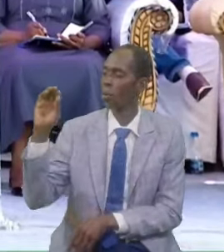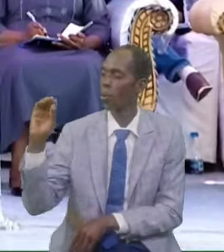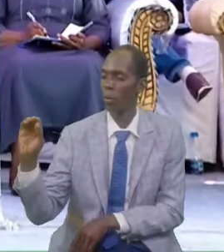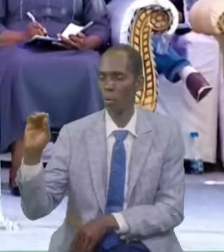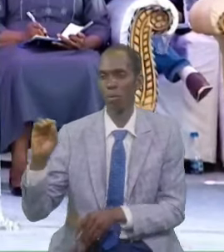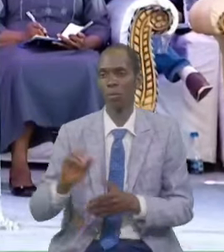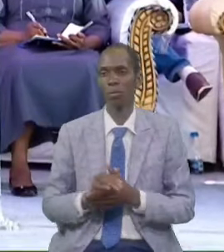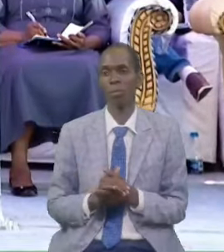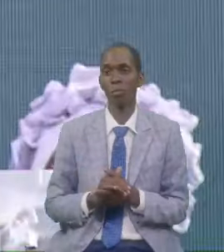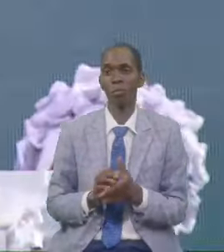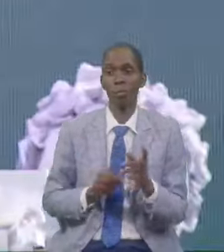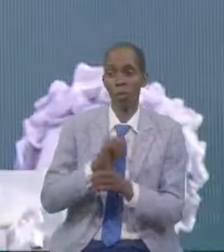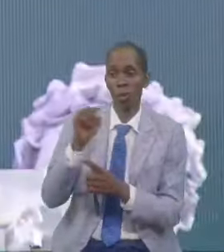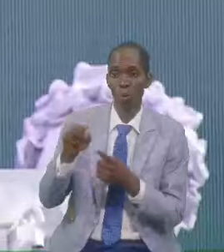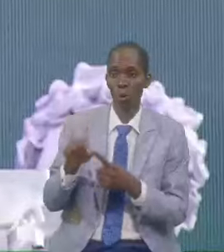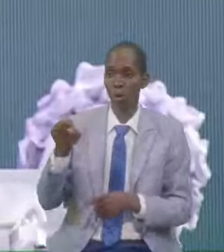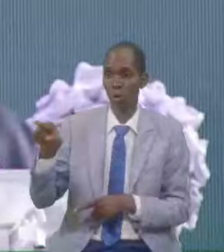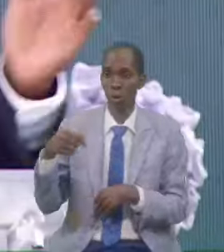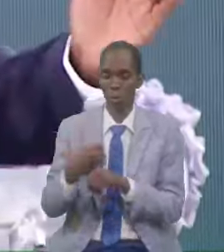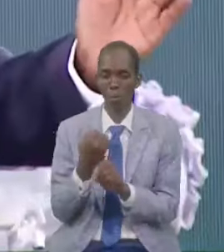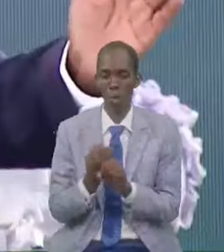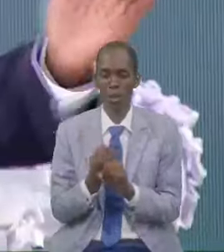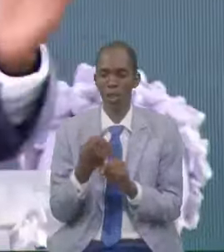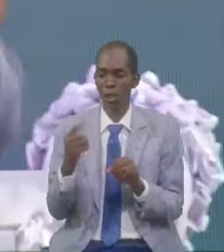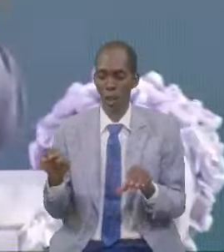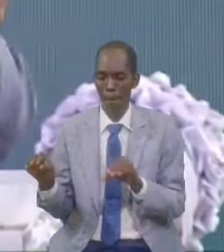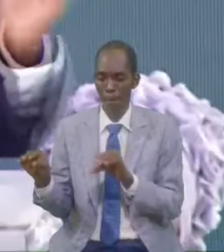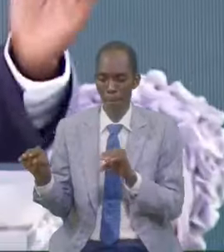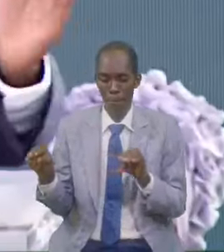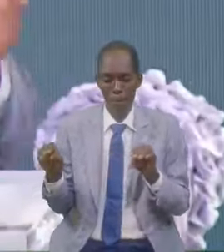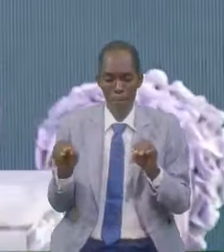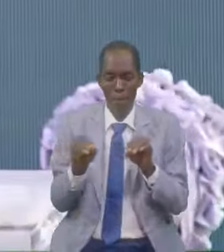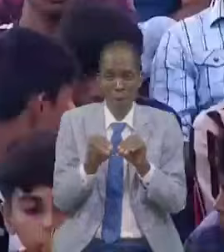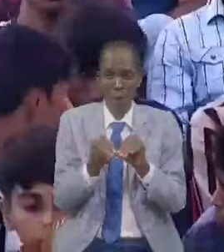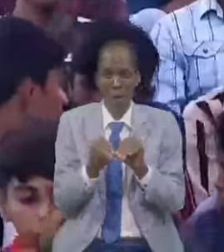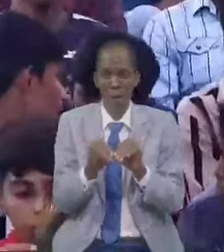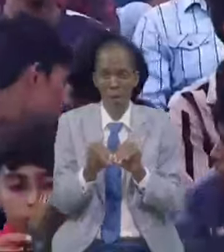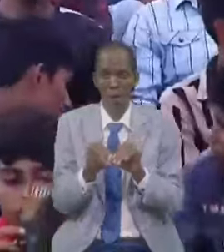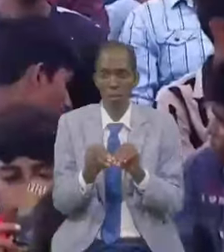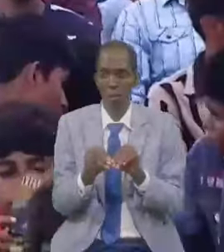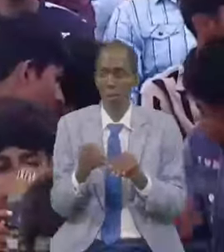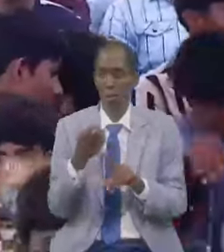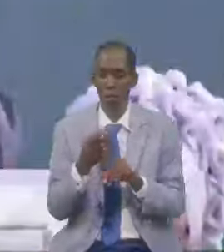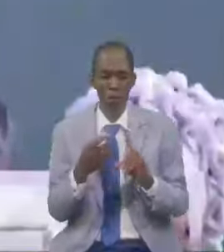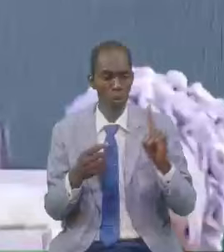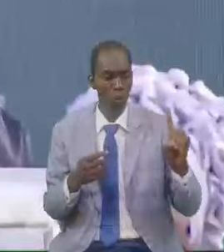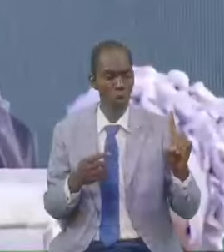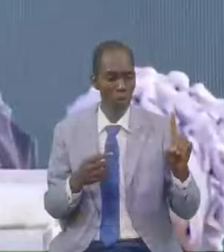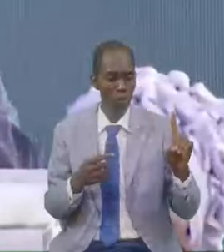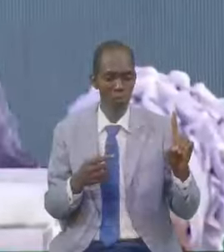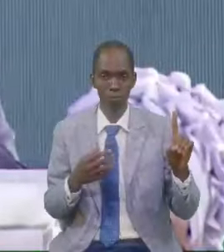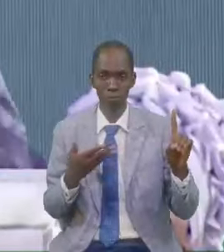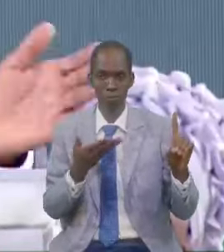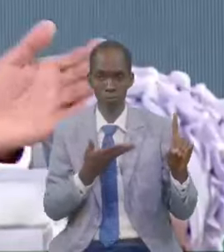when you make the movement, aithe meera chalanam teeskunte, one it draws closer, ఆ